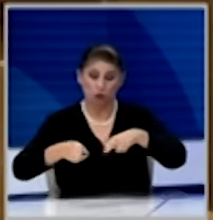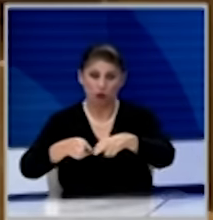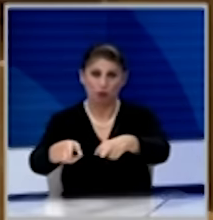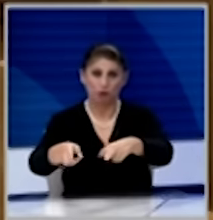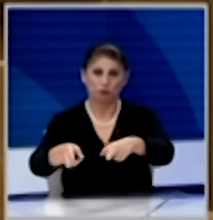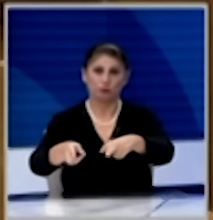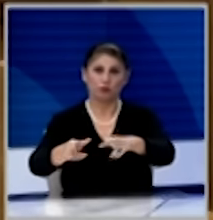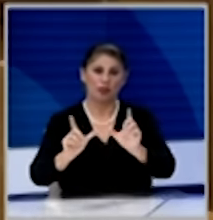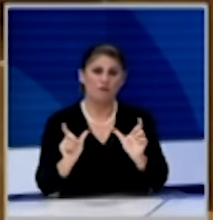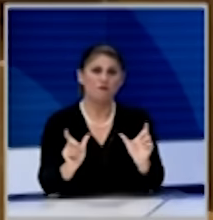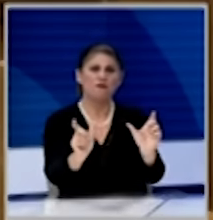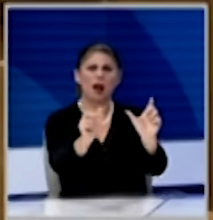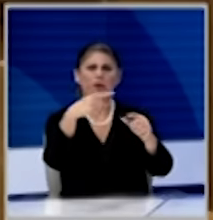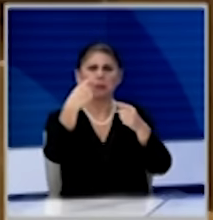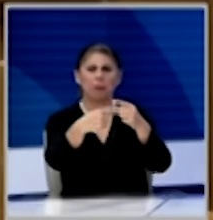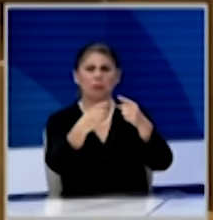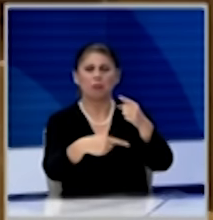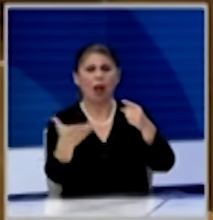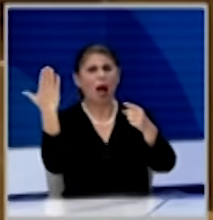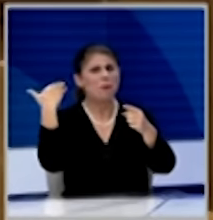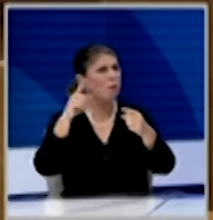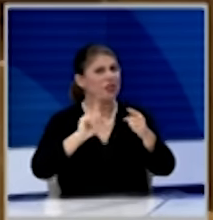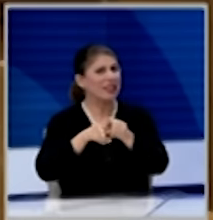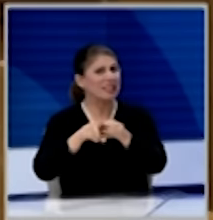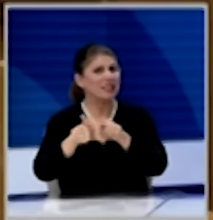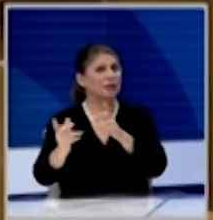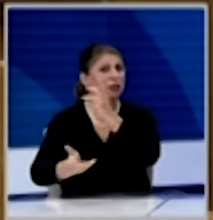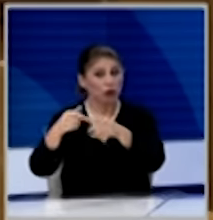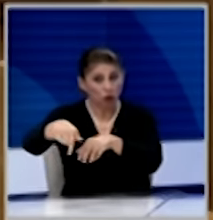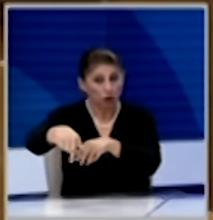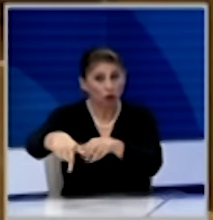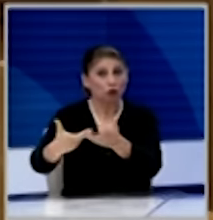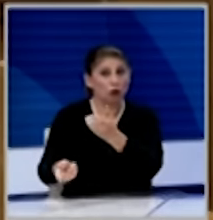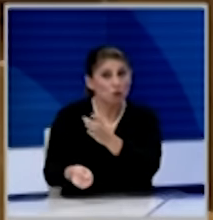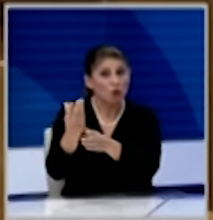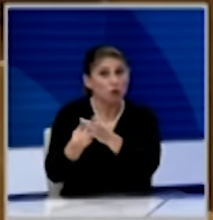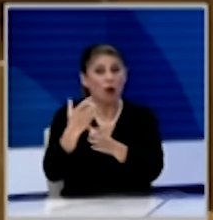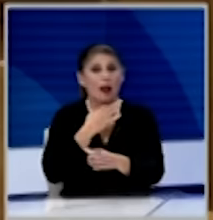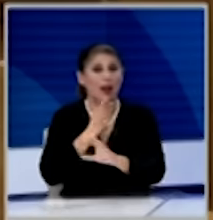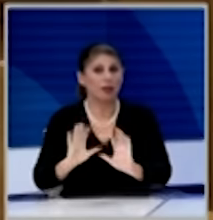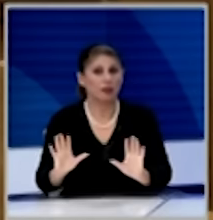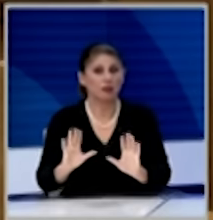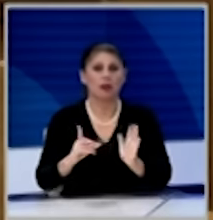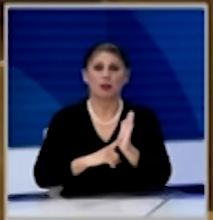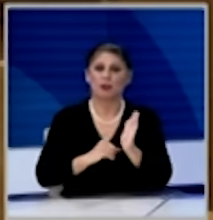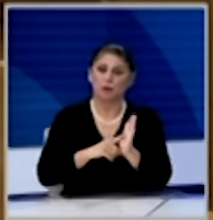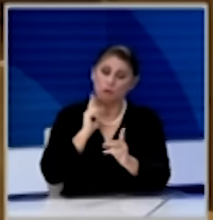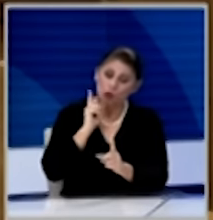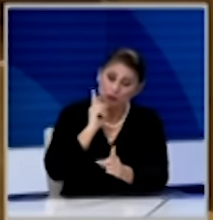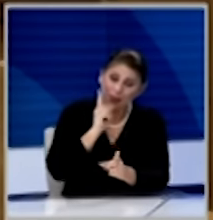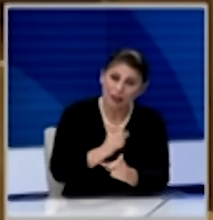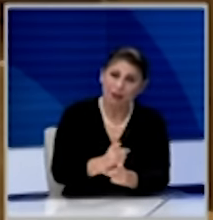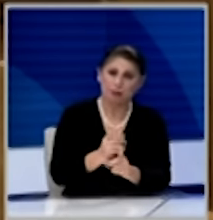φράγματα και λοιπά και λοιπά χρειάζεται όμως κυρίες και κύριοι να μιλήσουμε πιο